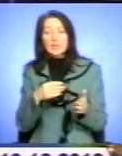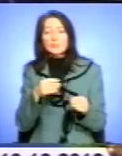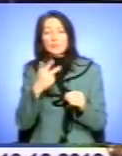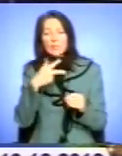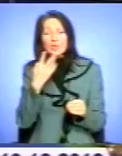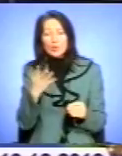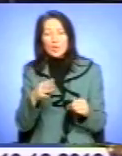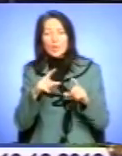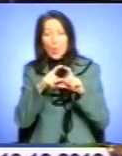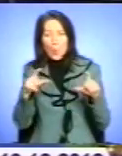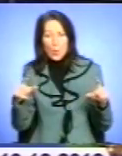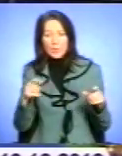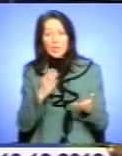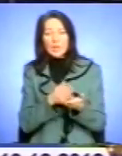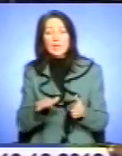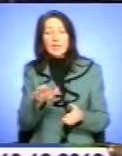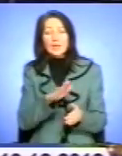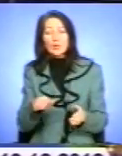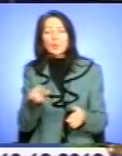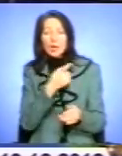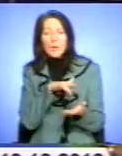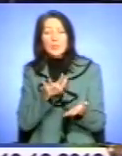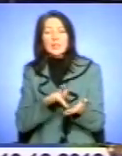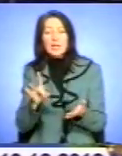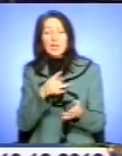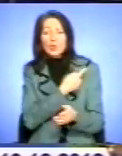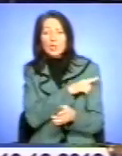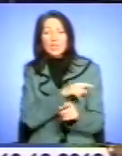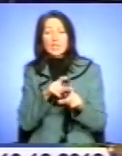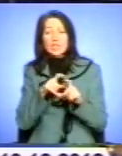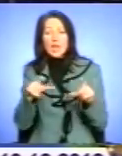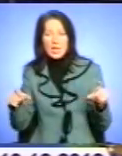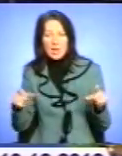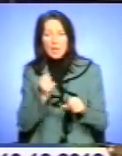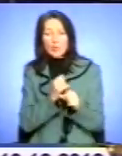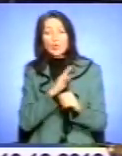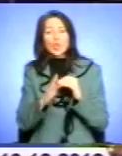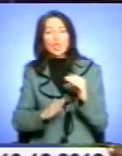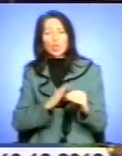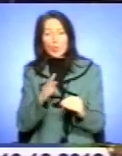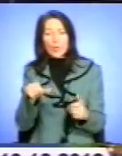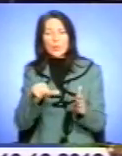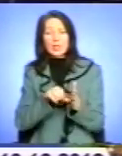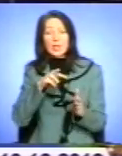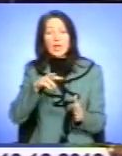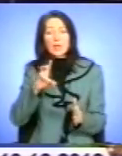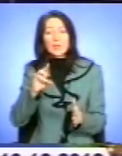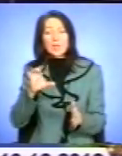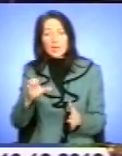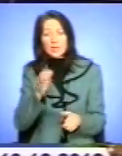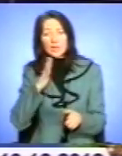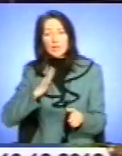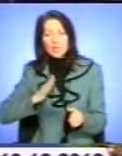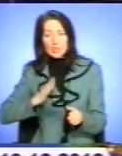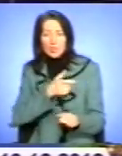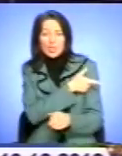міських, районних і дільничних лікарень, геріатричних центрів та працюють цілодобово. Представники МНС чергують у наметах